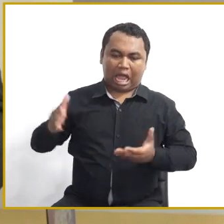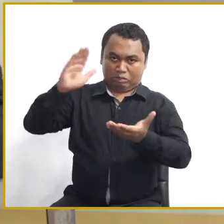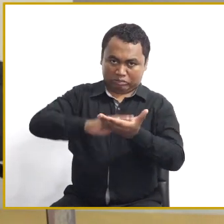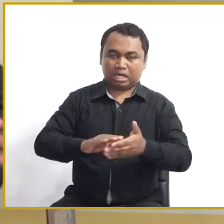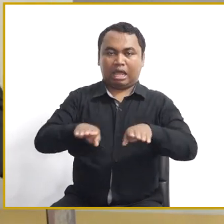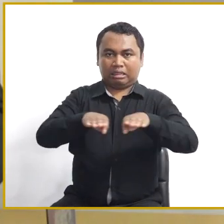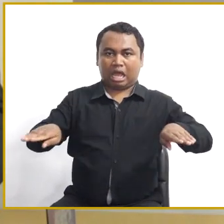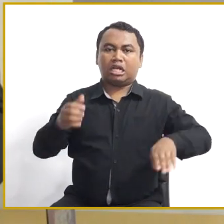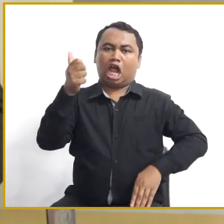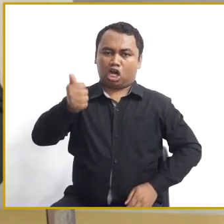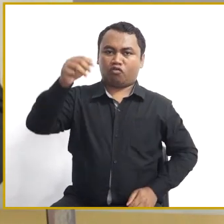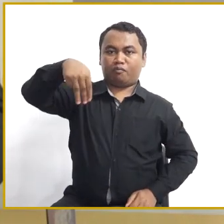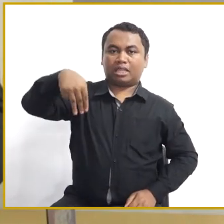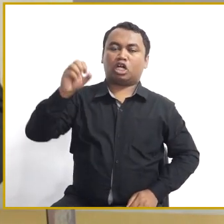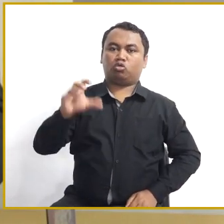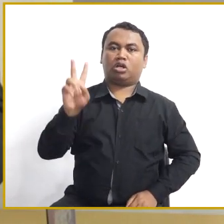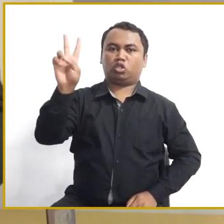daholy ny sambatan'olo.